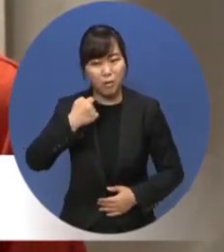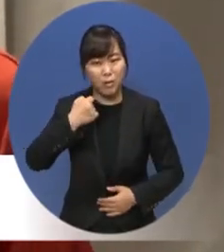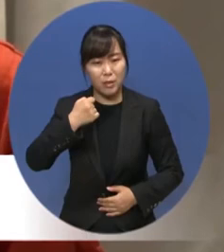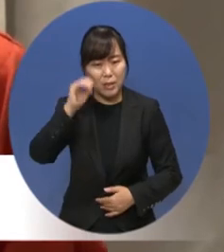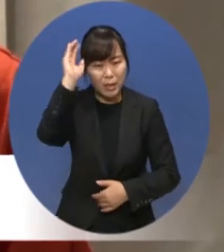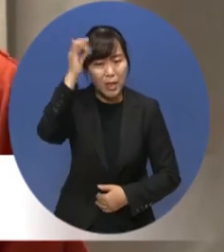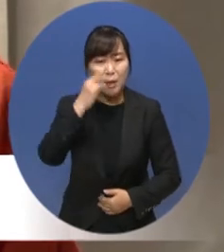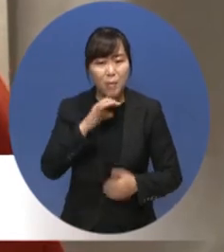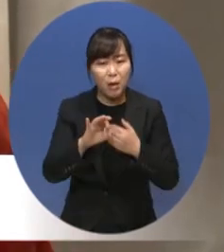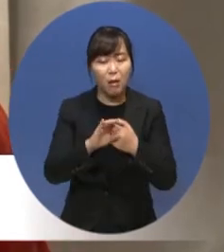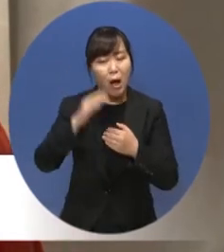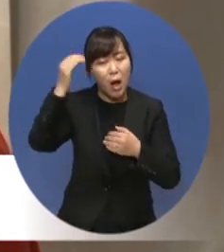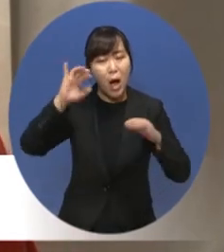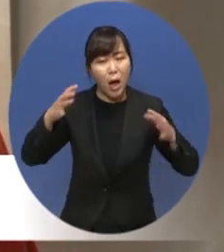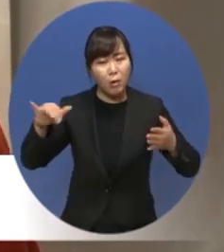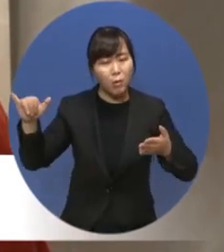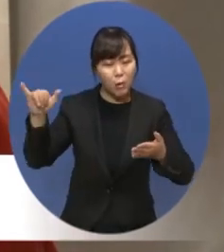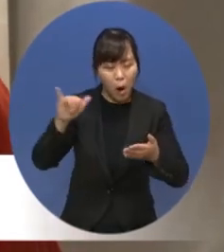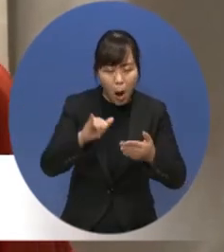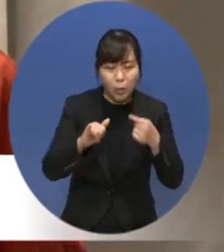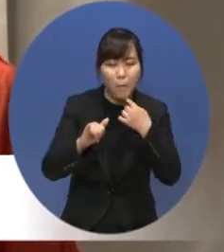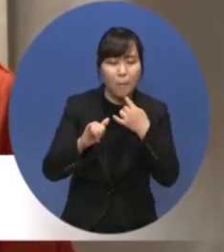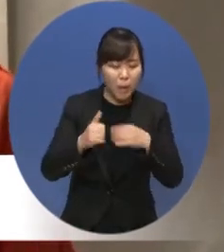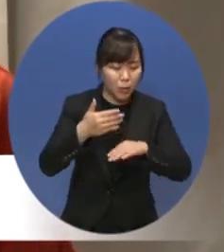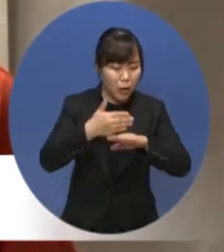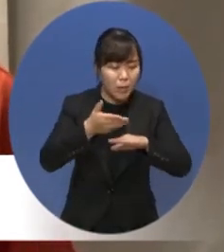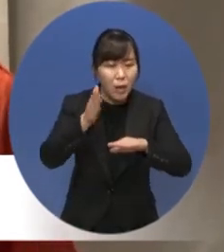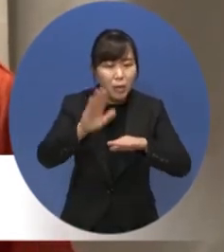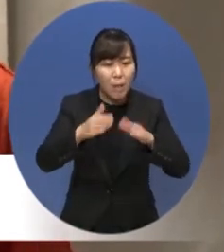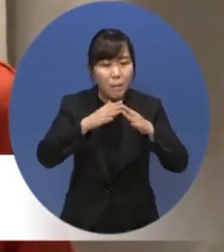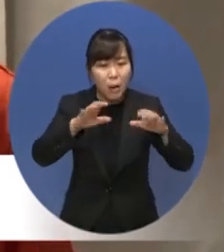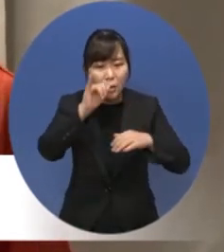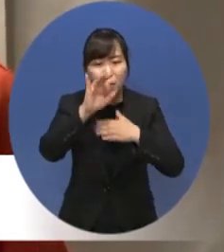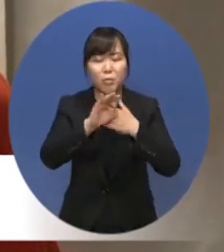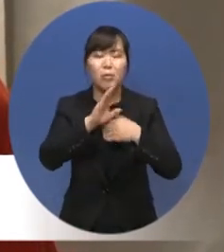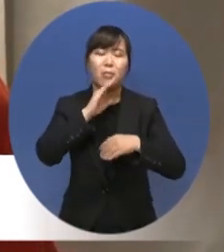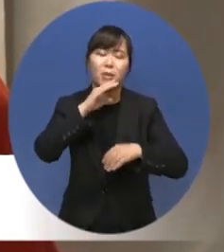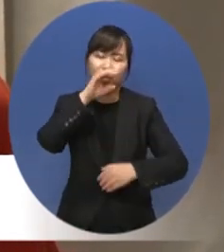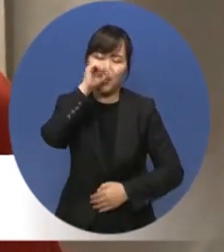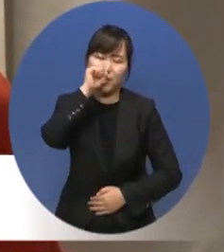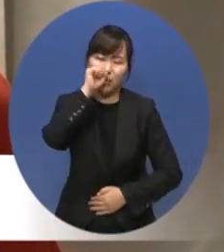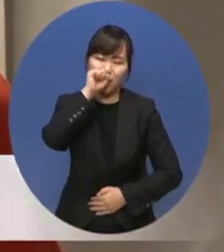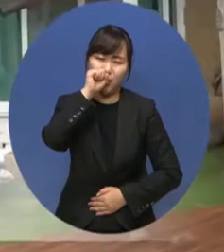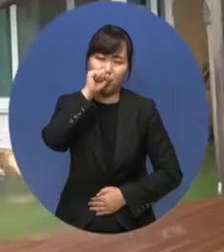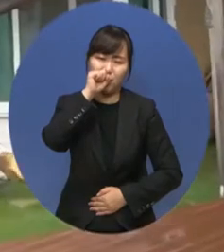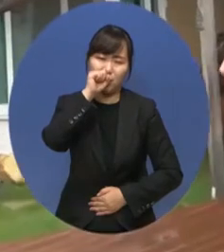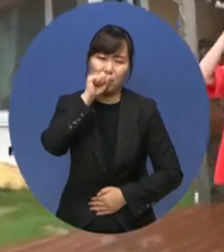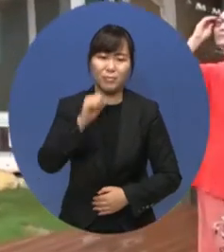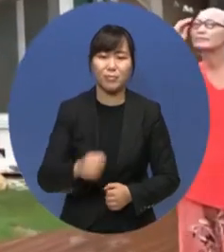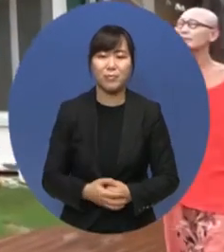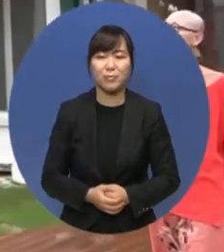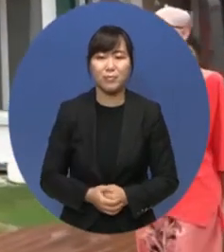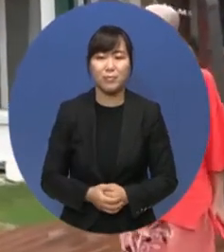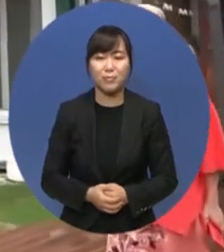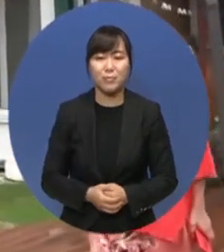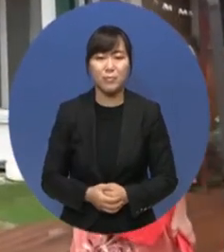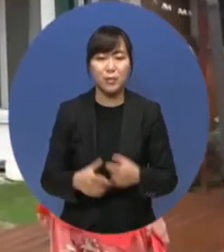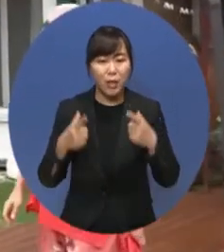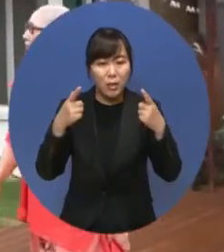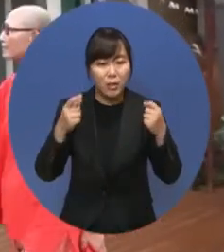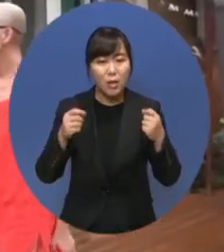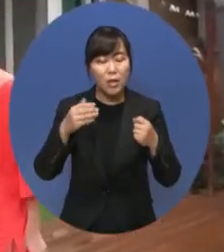얘기만 해도 한국에 갈수 있는 것만으로도 감사한데, 마을이 생기면 너무너무 좋겠다고. 주아